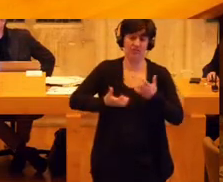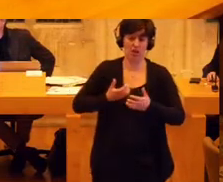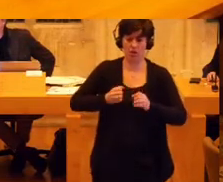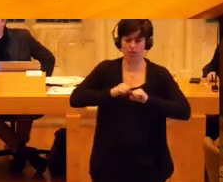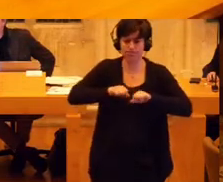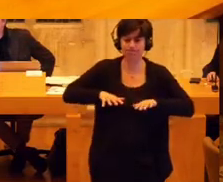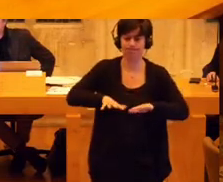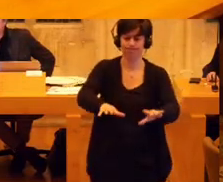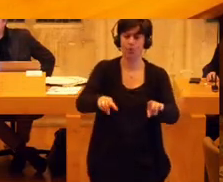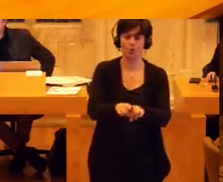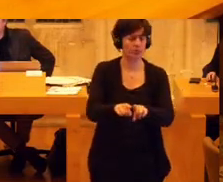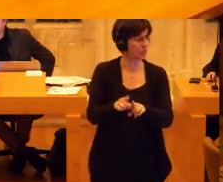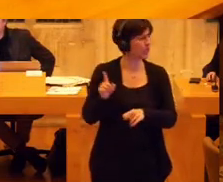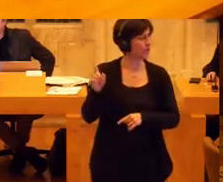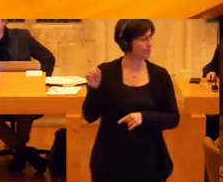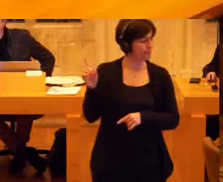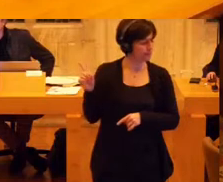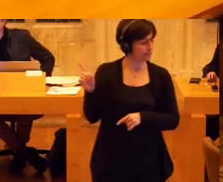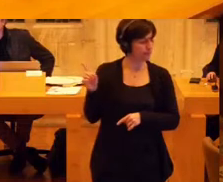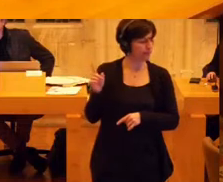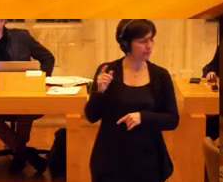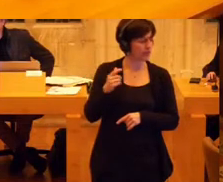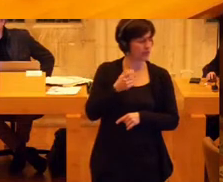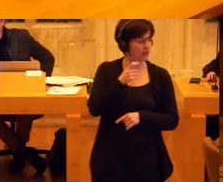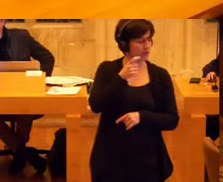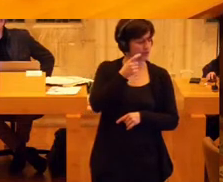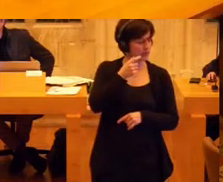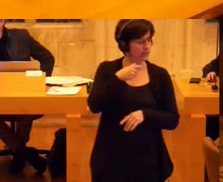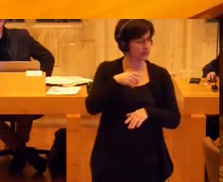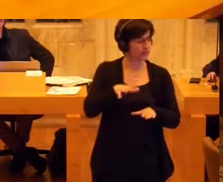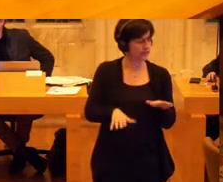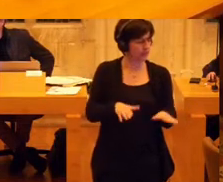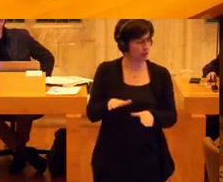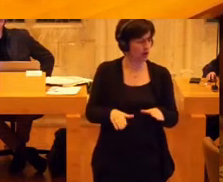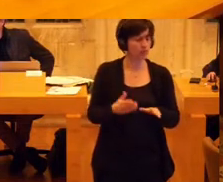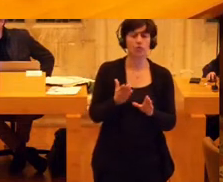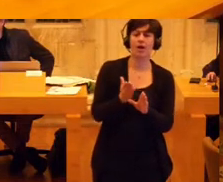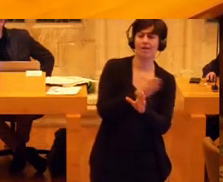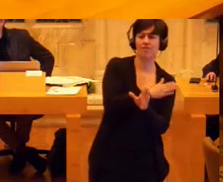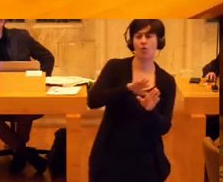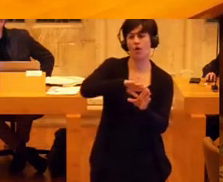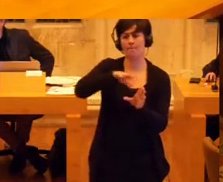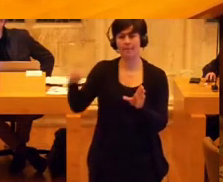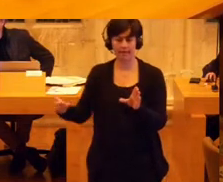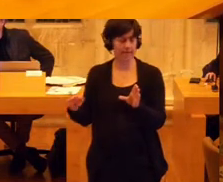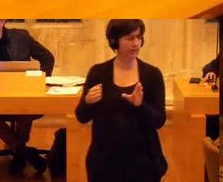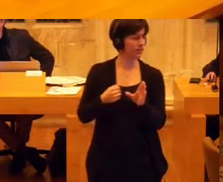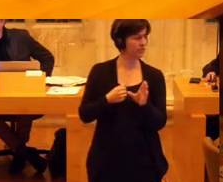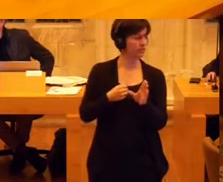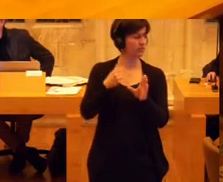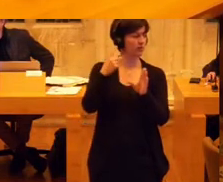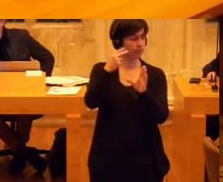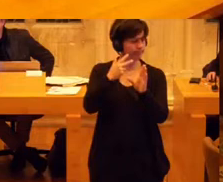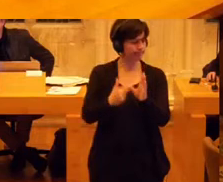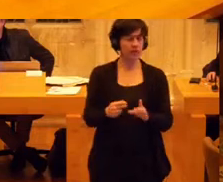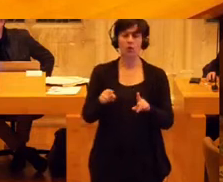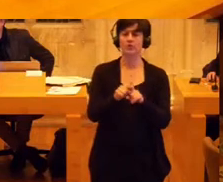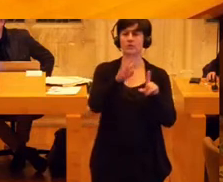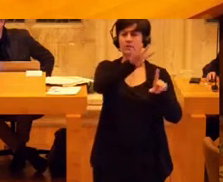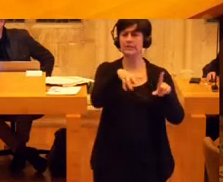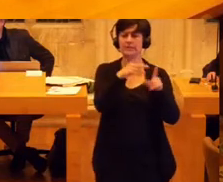Voilà, et on devrait avoir quelques... Voilà, on voit les avant-après... Et puis quelques éléments de